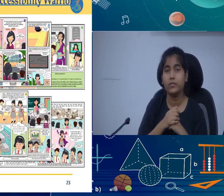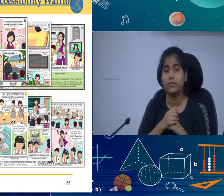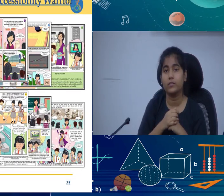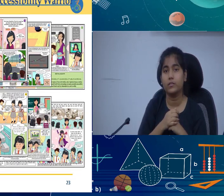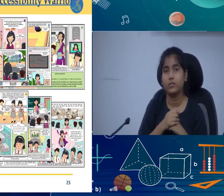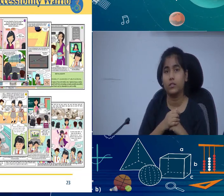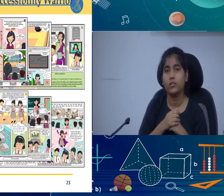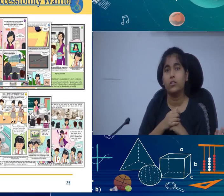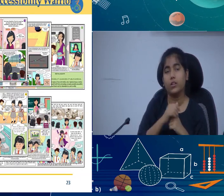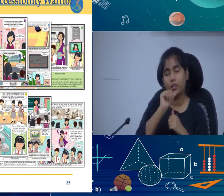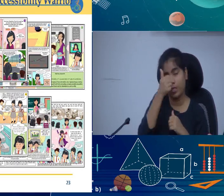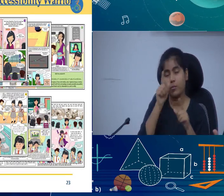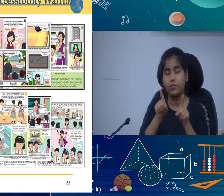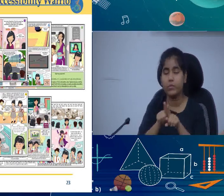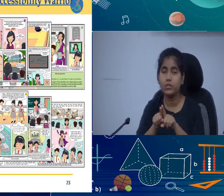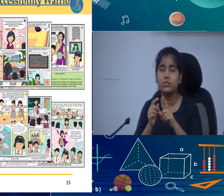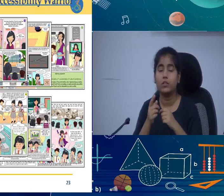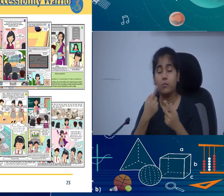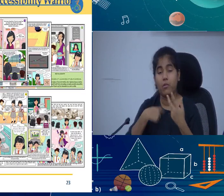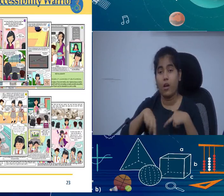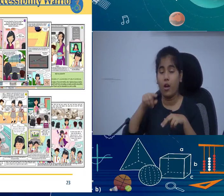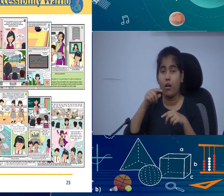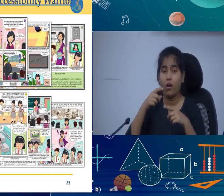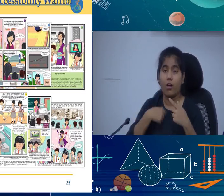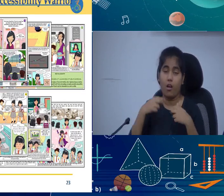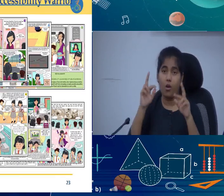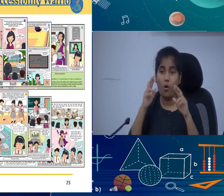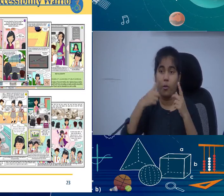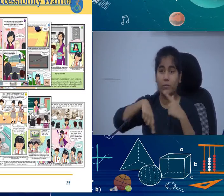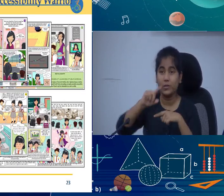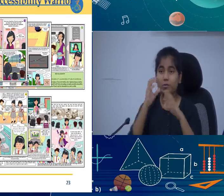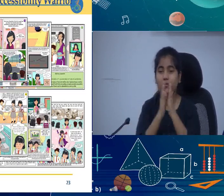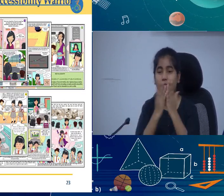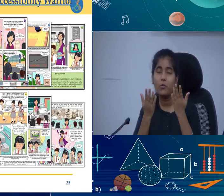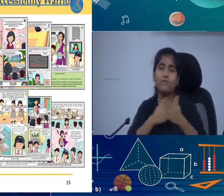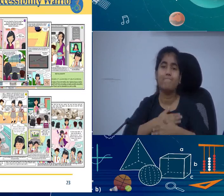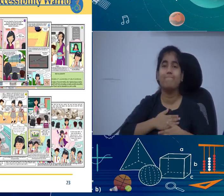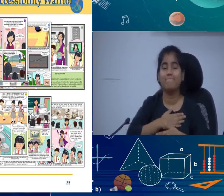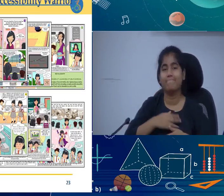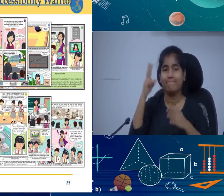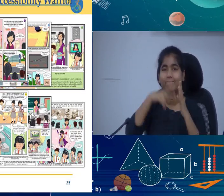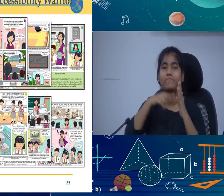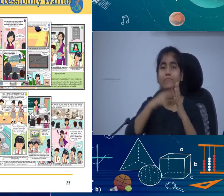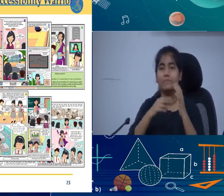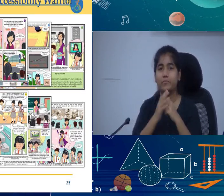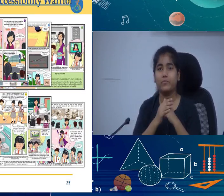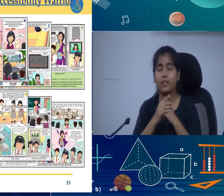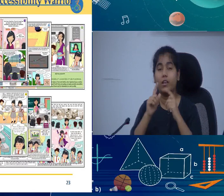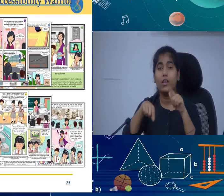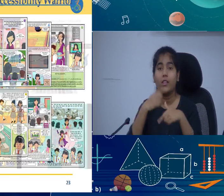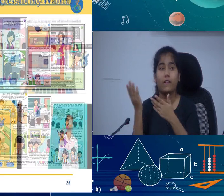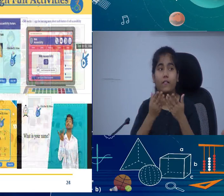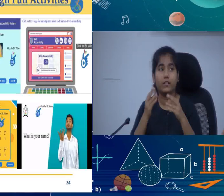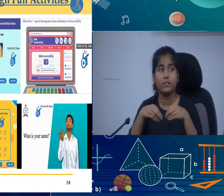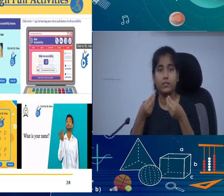वॉरियर, दैट जिसके और जो हिंदी में है वो प्रिया सुगम्यता योद्धा. आई होप कि आप सब